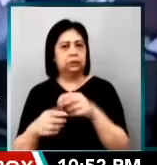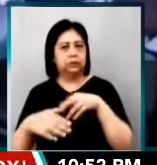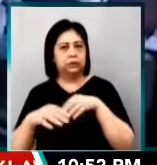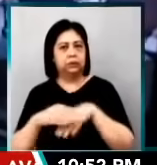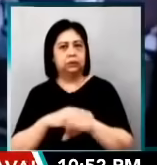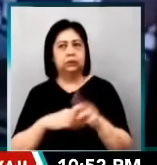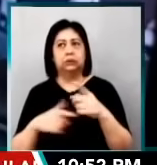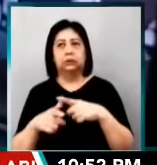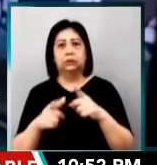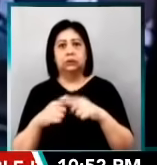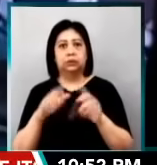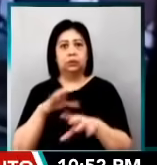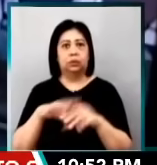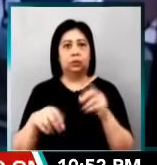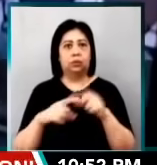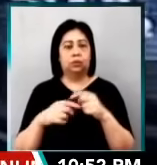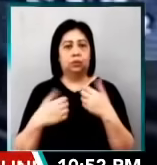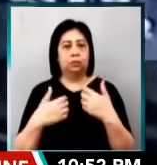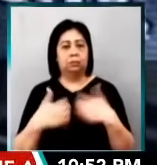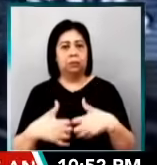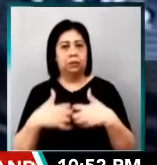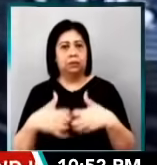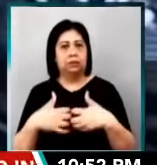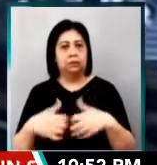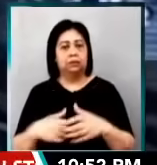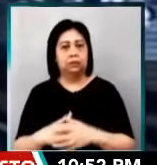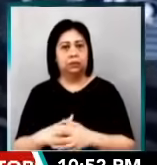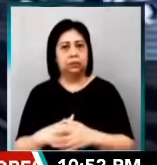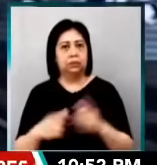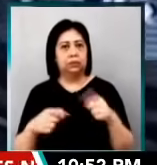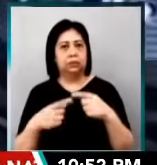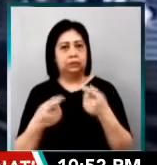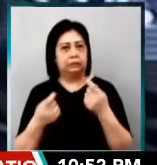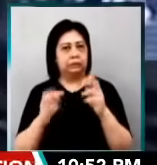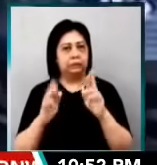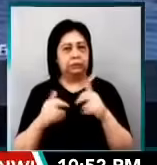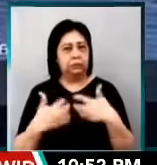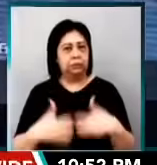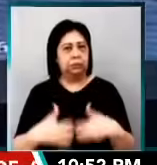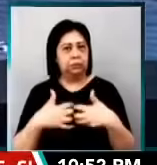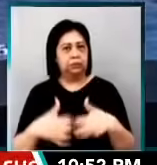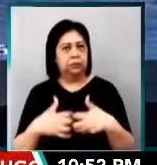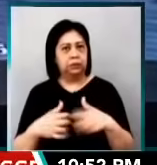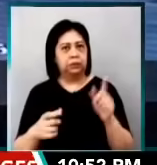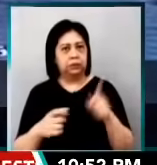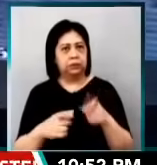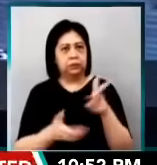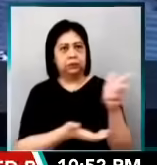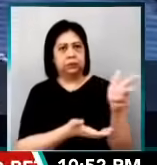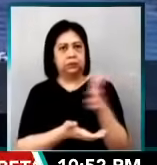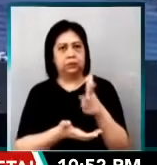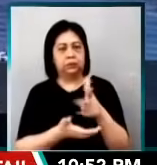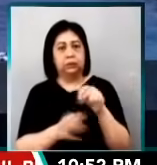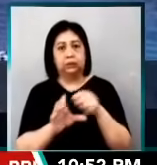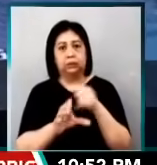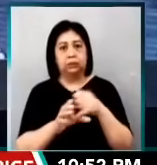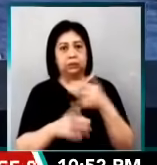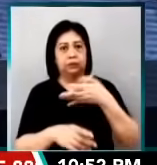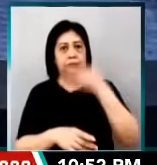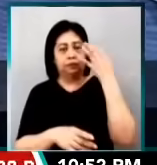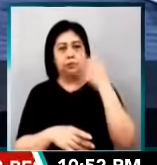palabas ang money transfer machine. Habang binubuksan ang machine, tiyempong pumarada ang isang jeep sa harap ng convenience